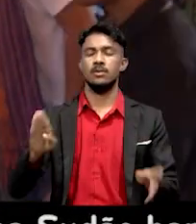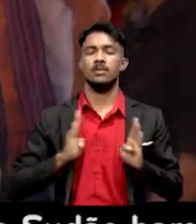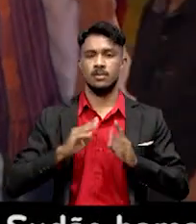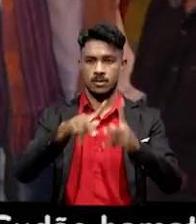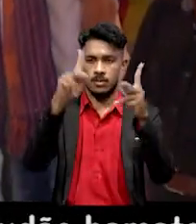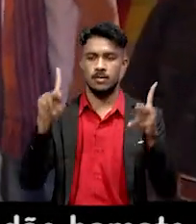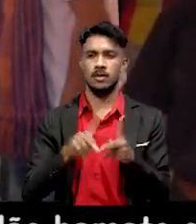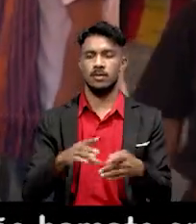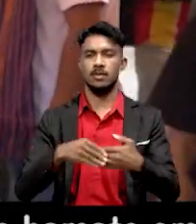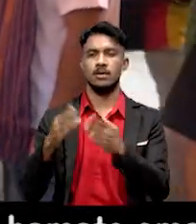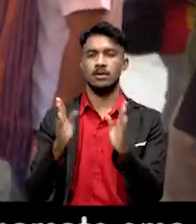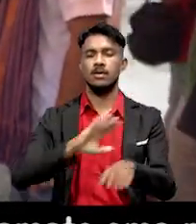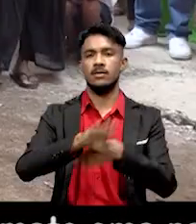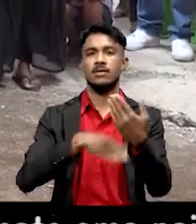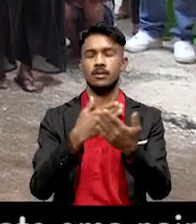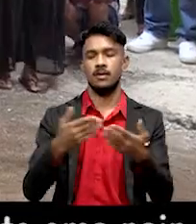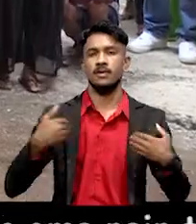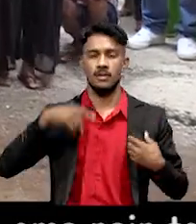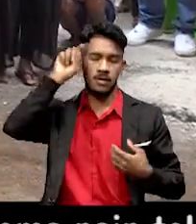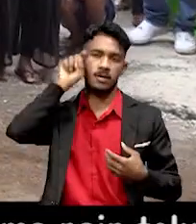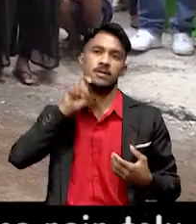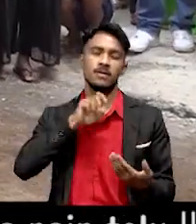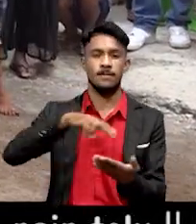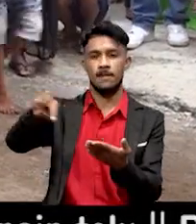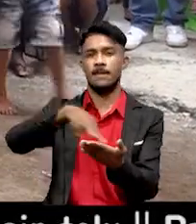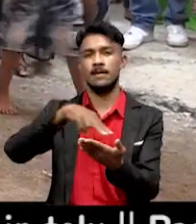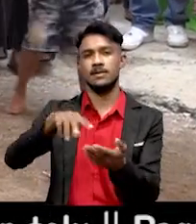sira. Bibang ne sanana anima komdadi ho dansa nebe